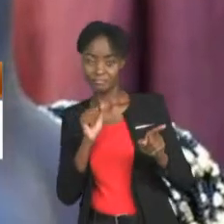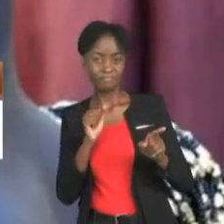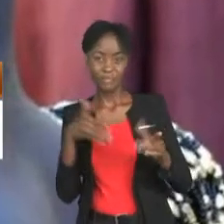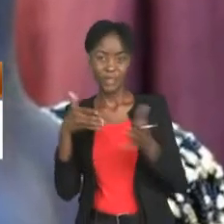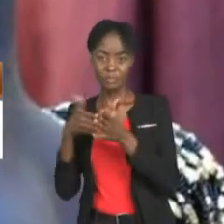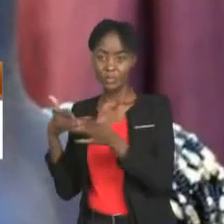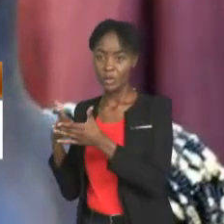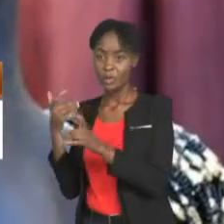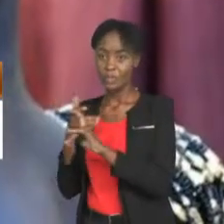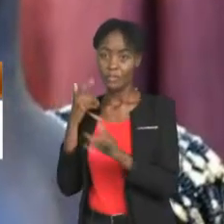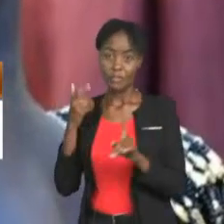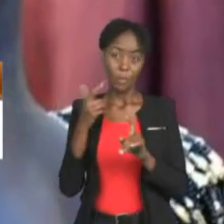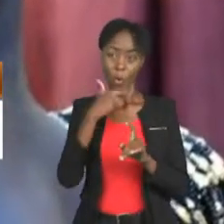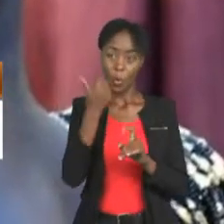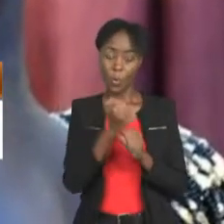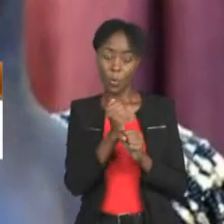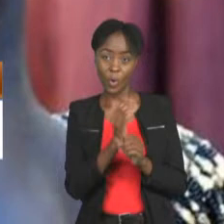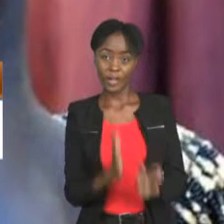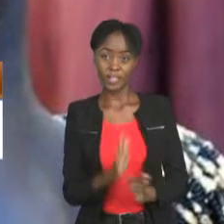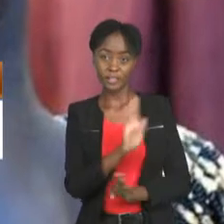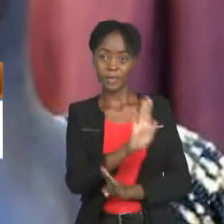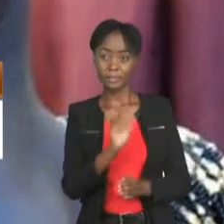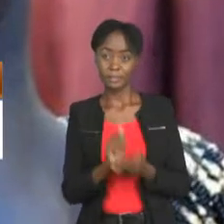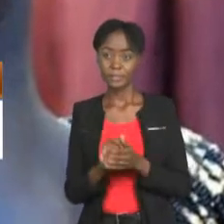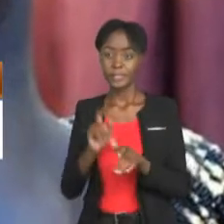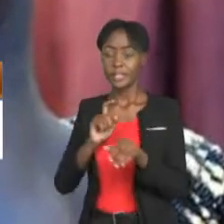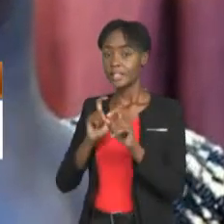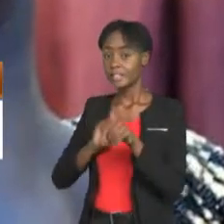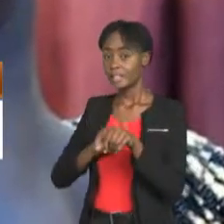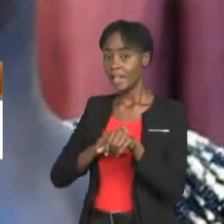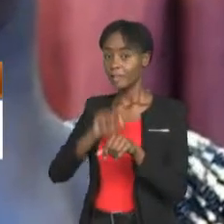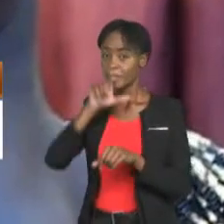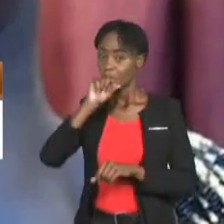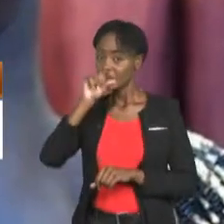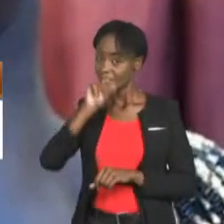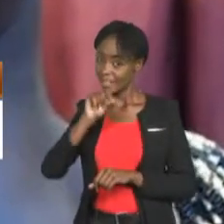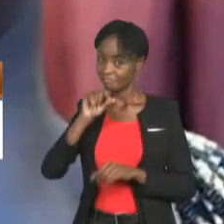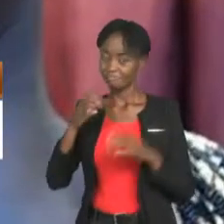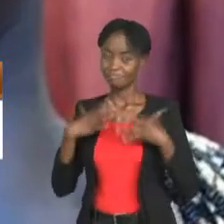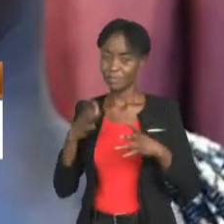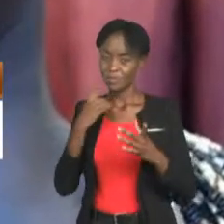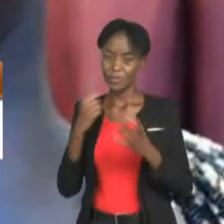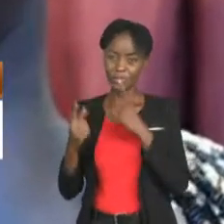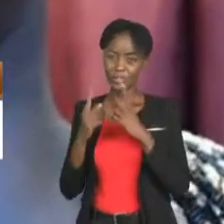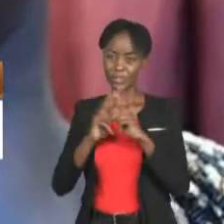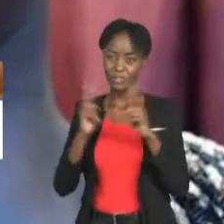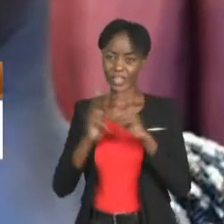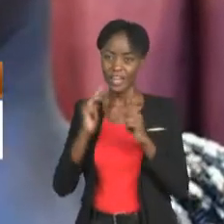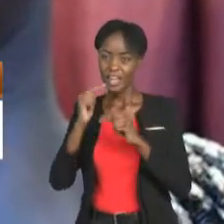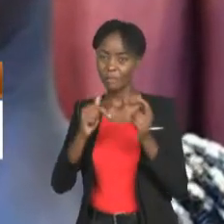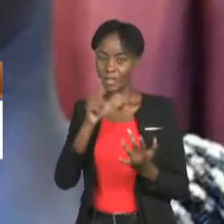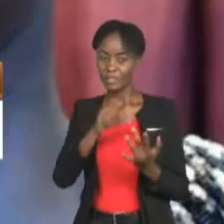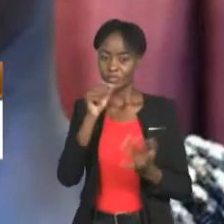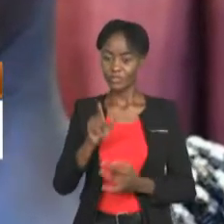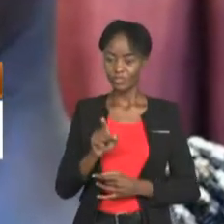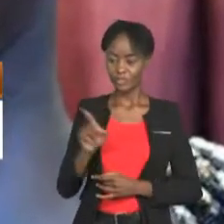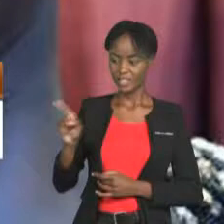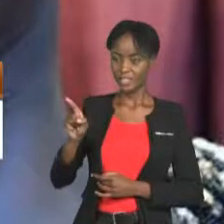yalizuiliwa na mawakala wake. Wananchi katika mtandao wa Twitter wakukosa cha kusema kuhusiana na habari ya uteuzi wa